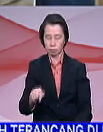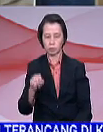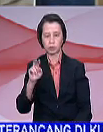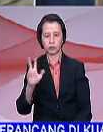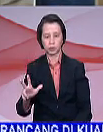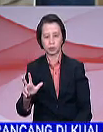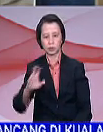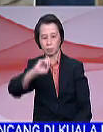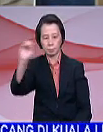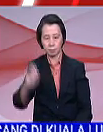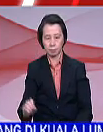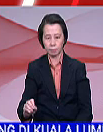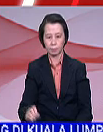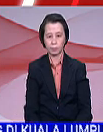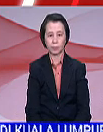23.2%.